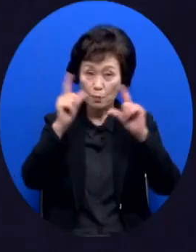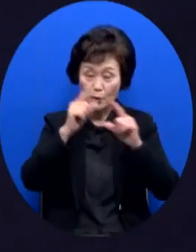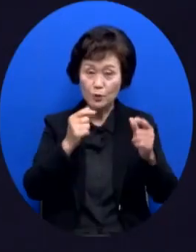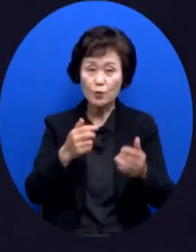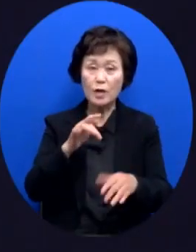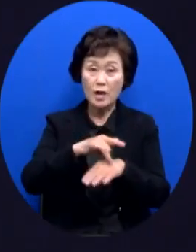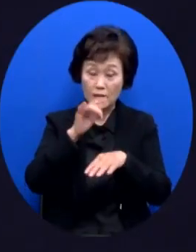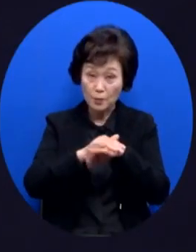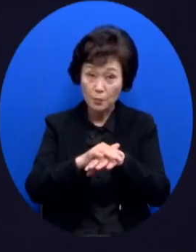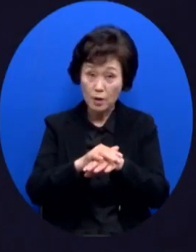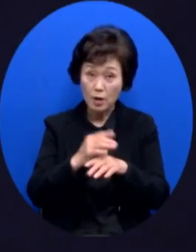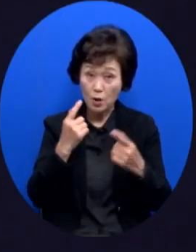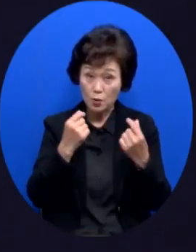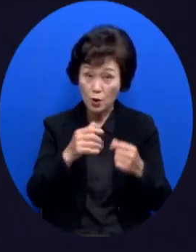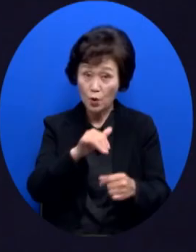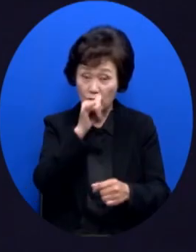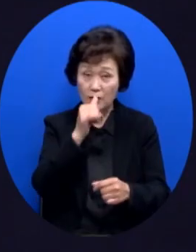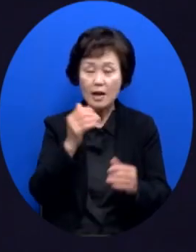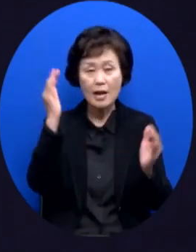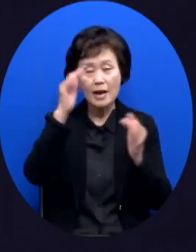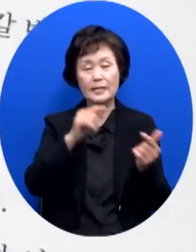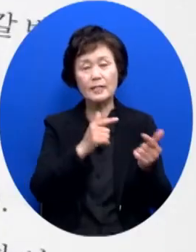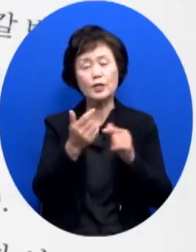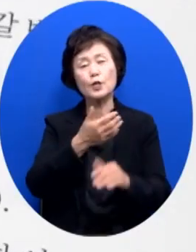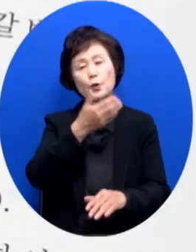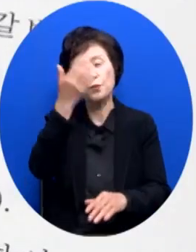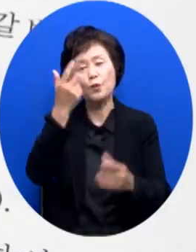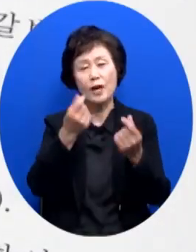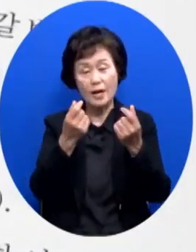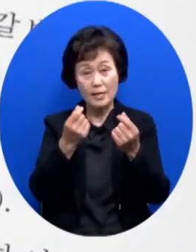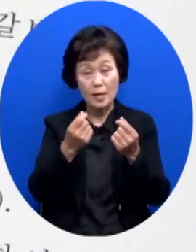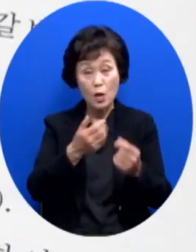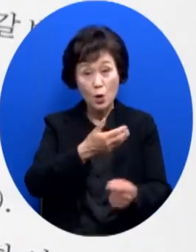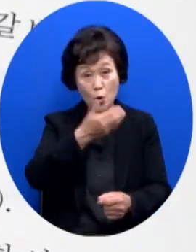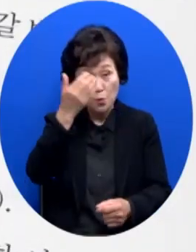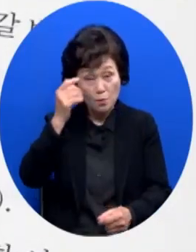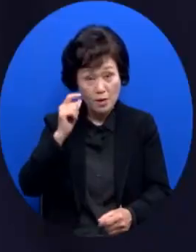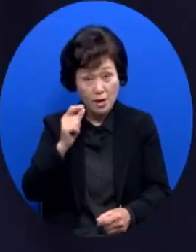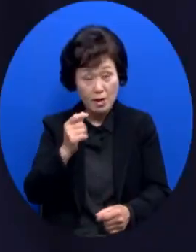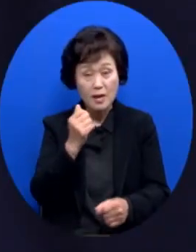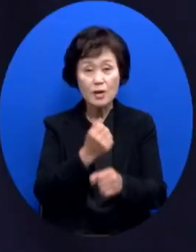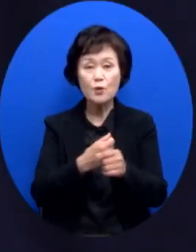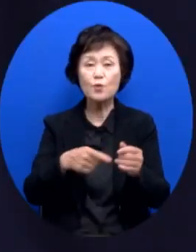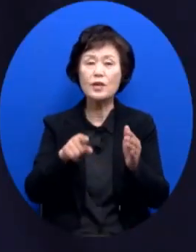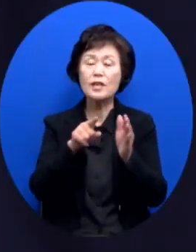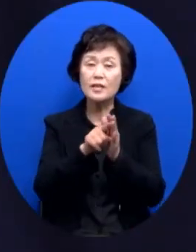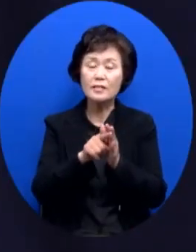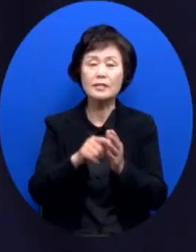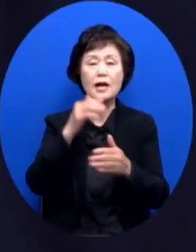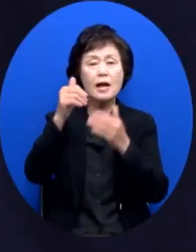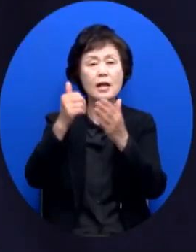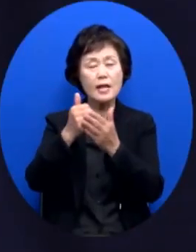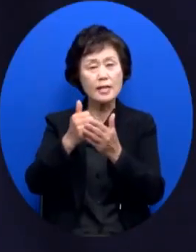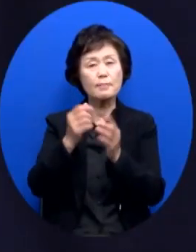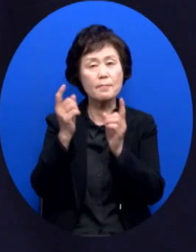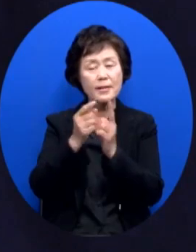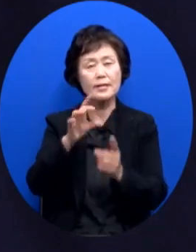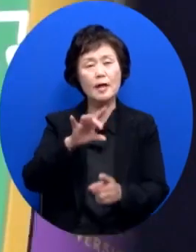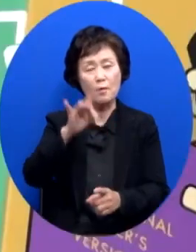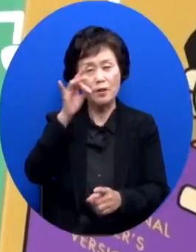힘은 학생들의 꿈과 맞닿아 있다며 꿈이 단단해지려면 하나님을 먼저 만나야 한다고